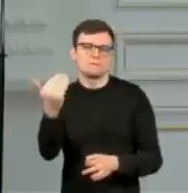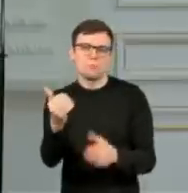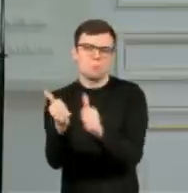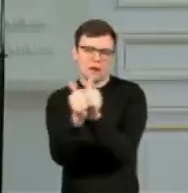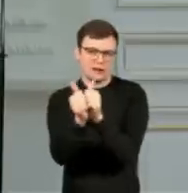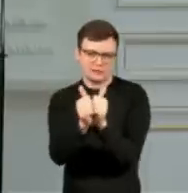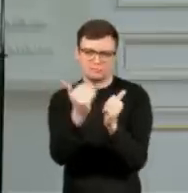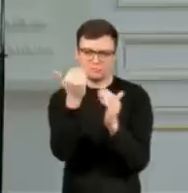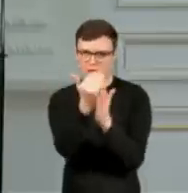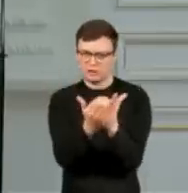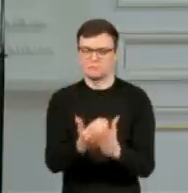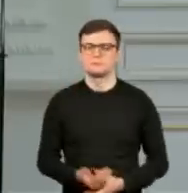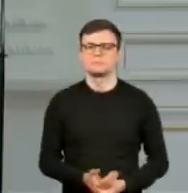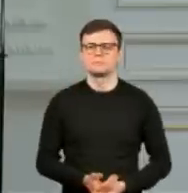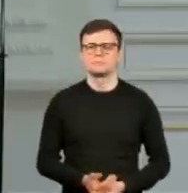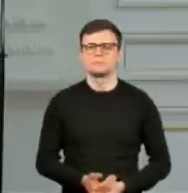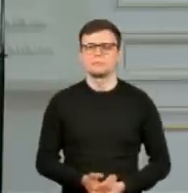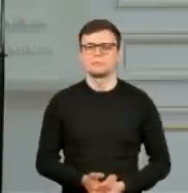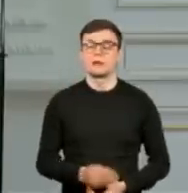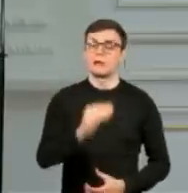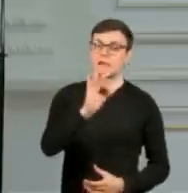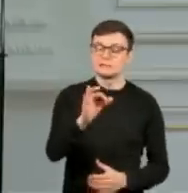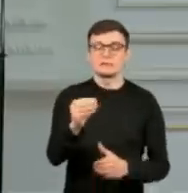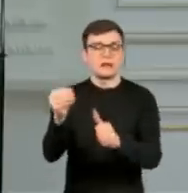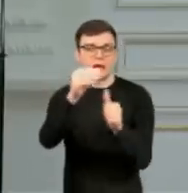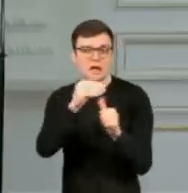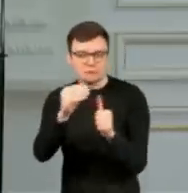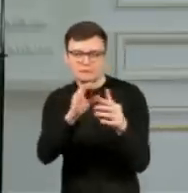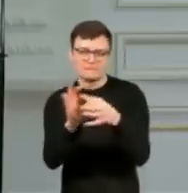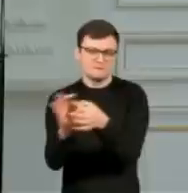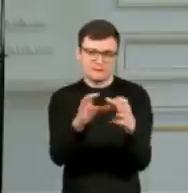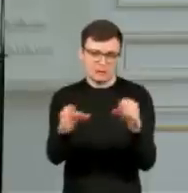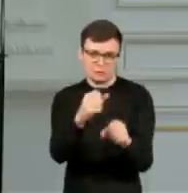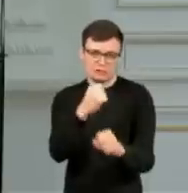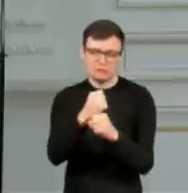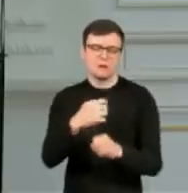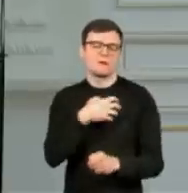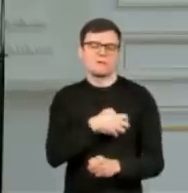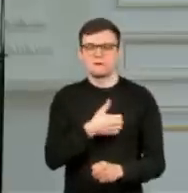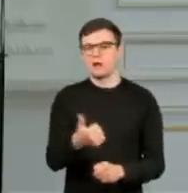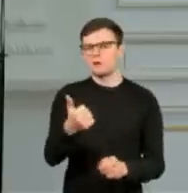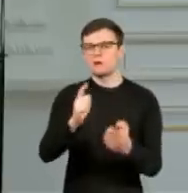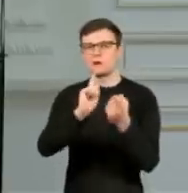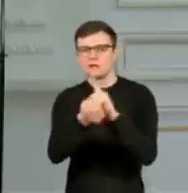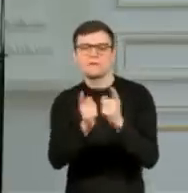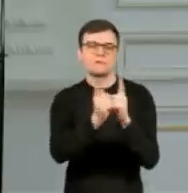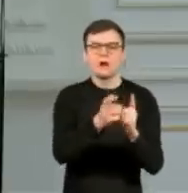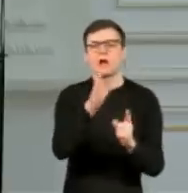platformą. ES ir Armėnijos bendradarbiavimas yra labai svarbus įgyvendinant reformų dienotvarkę,